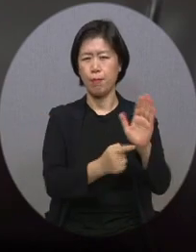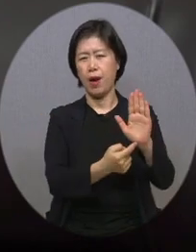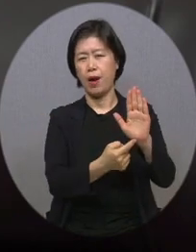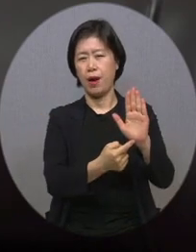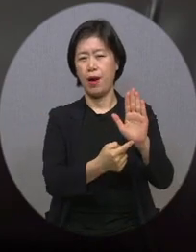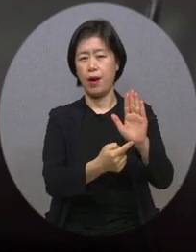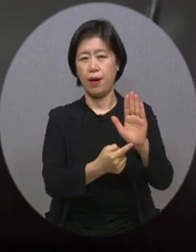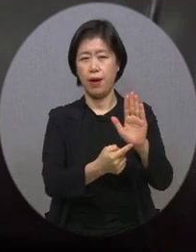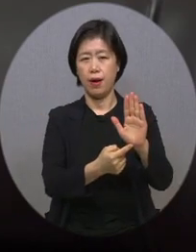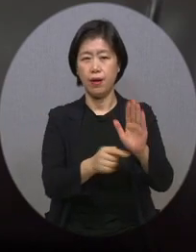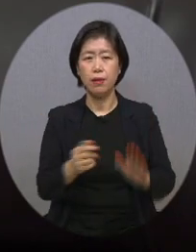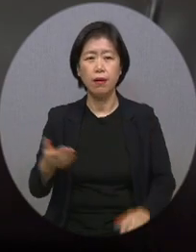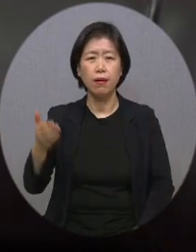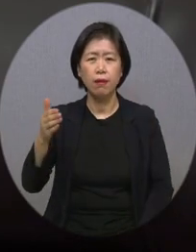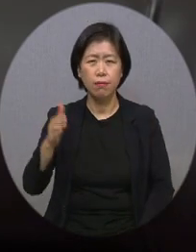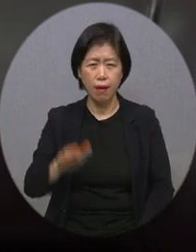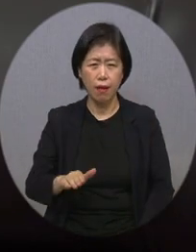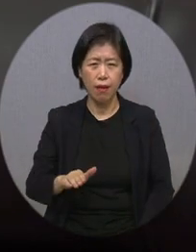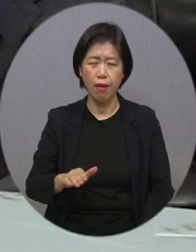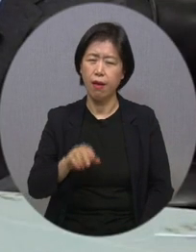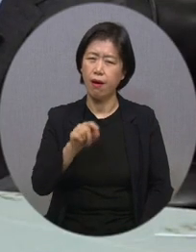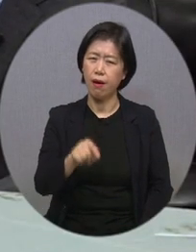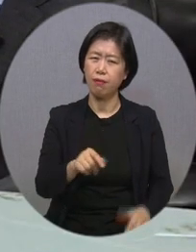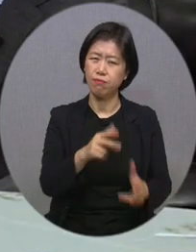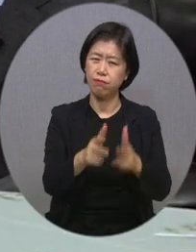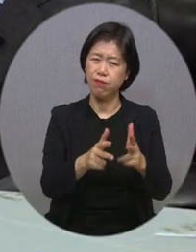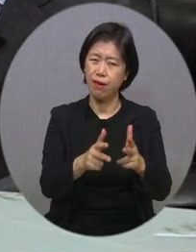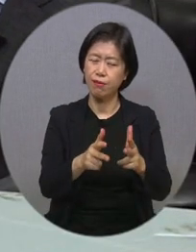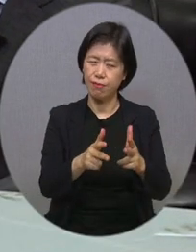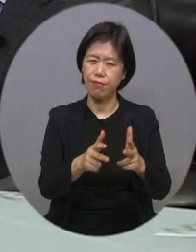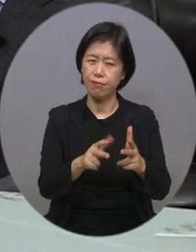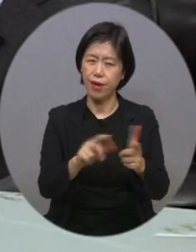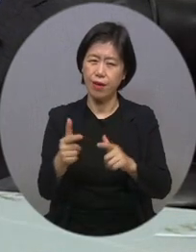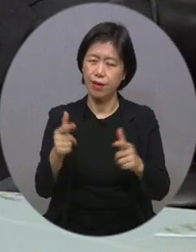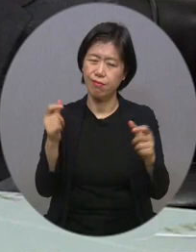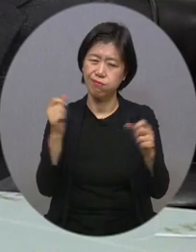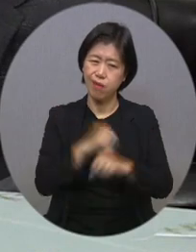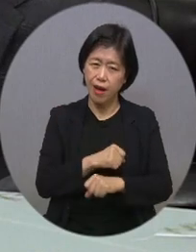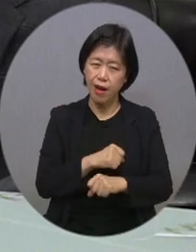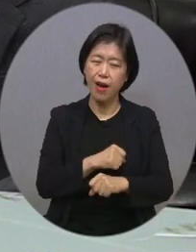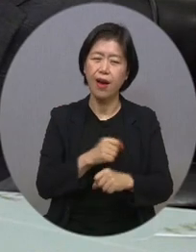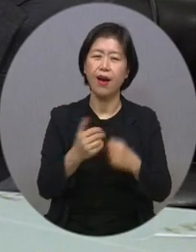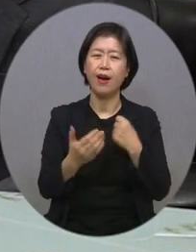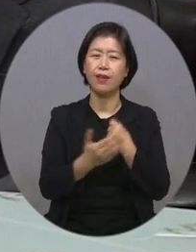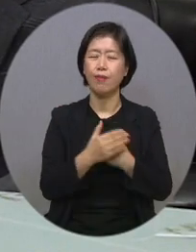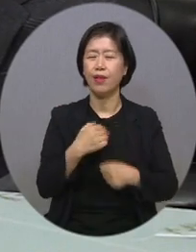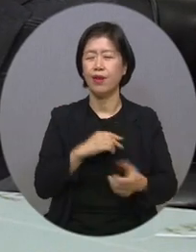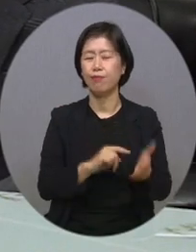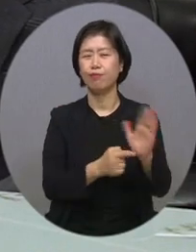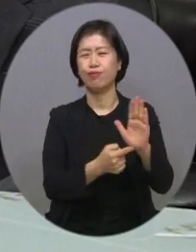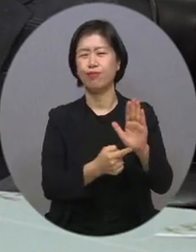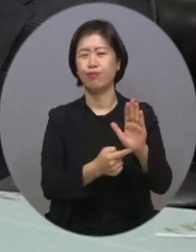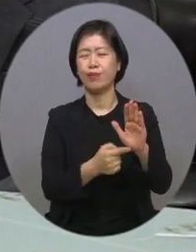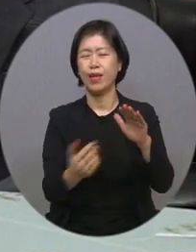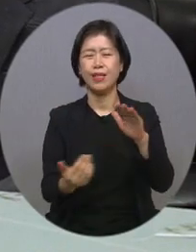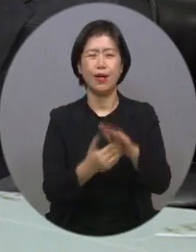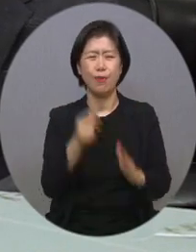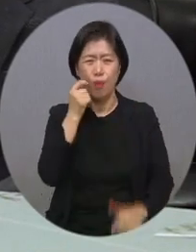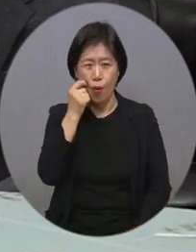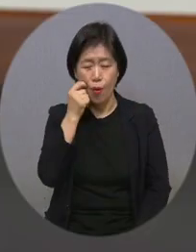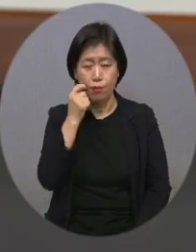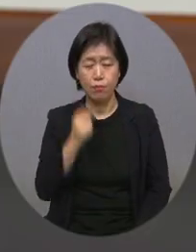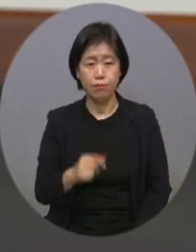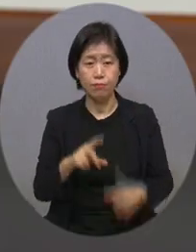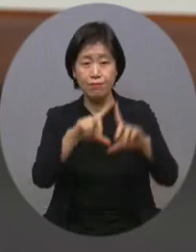군산이 산업이 무너지면서 그 슬로건을 못 걸었는데 어떤 거였죠? 저는 그냥 한 줄의